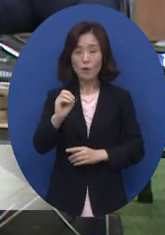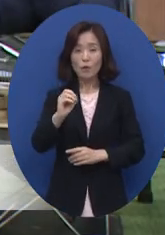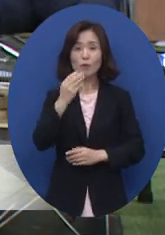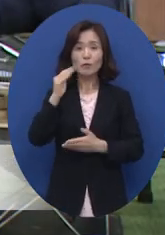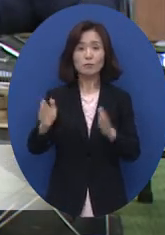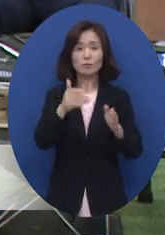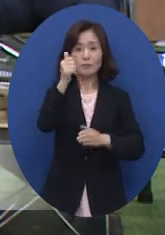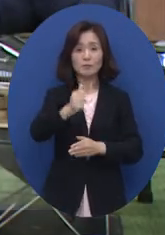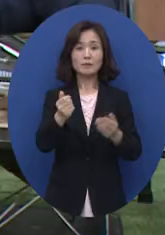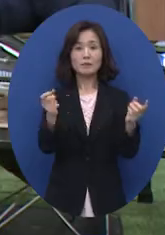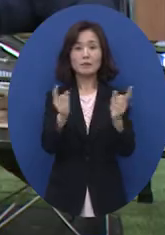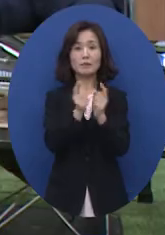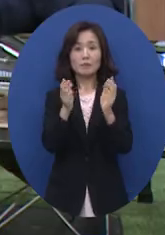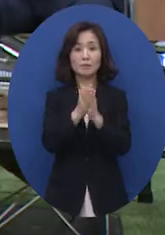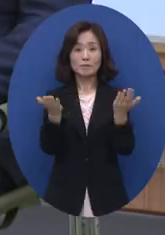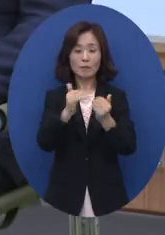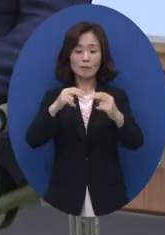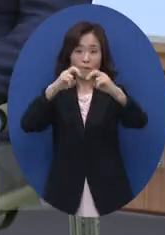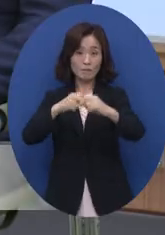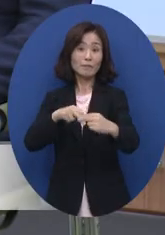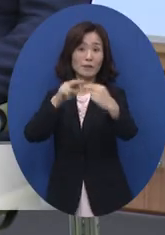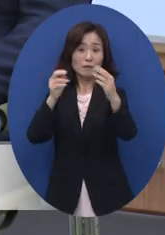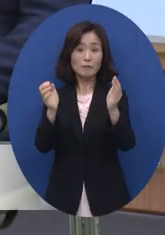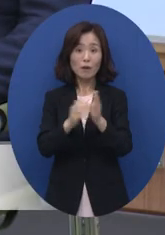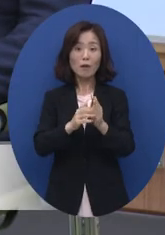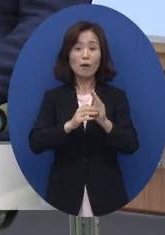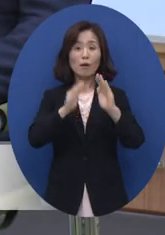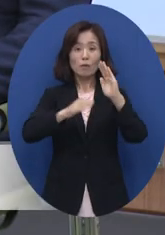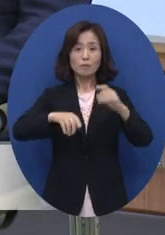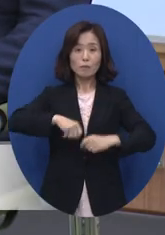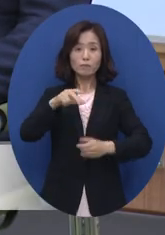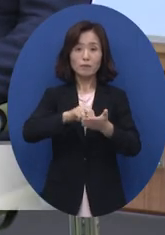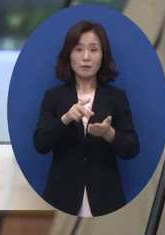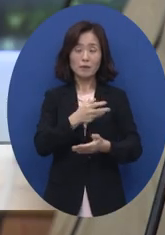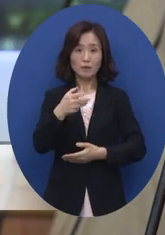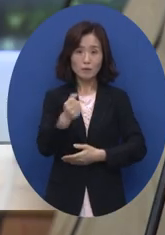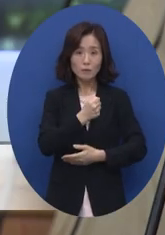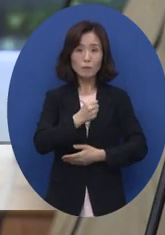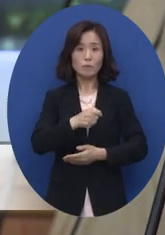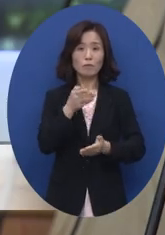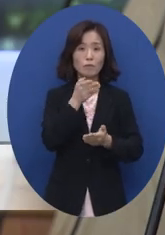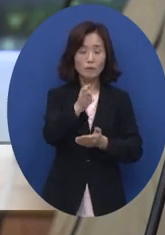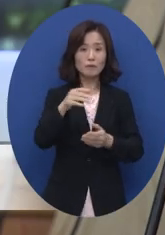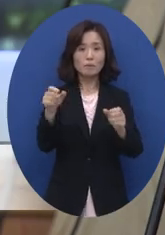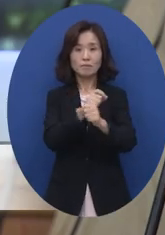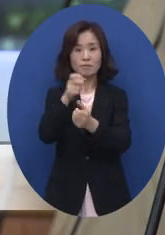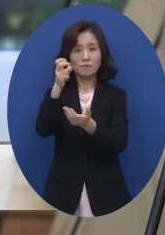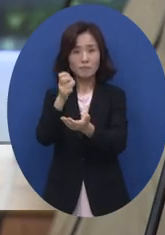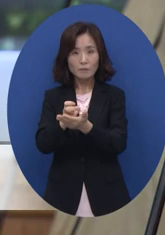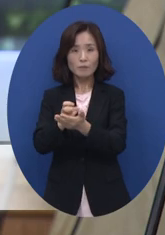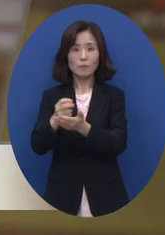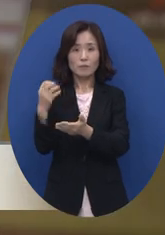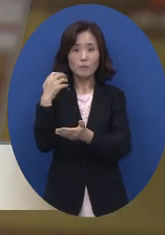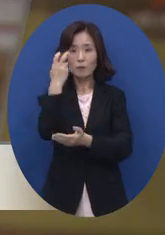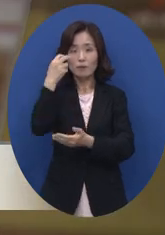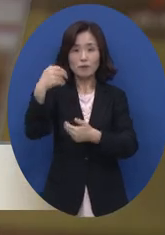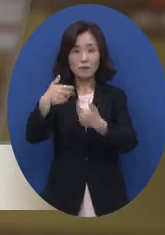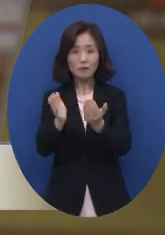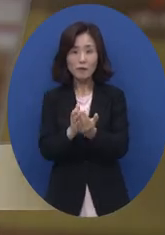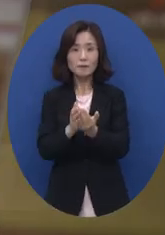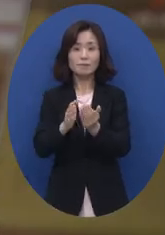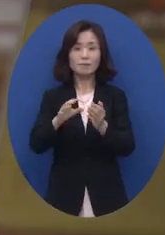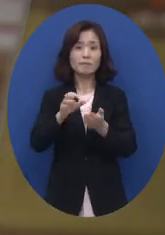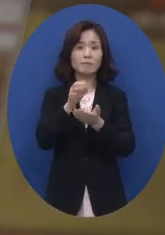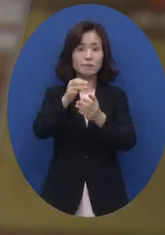지사가 직접 직원 제가 마주 앉았습니다 공장 을 주제로 공정 소비자 아까워 특별사법경찰 딴 체납 관리단 등 관련 부서